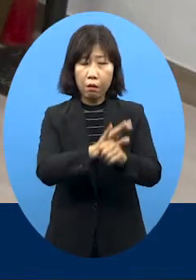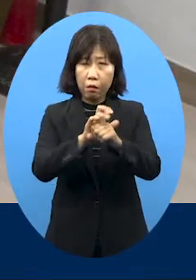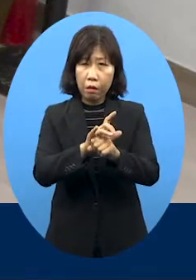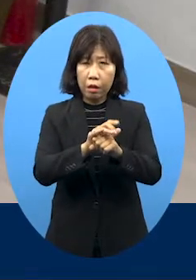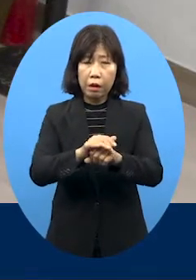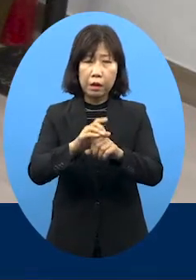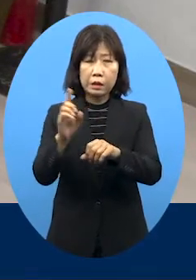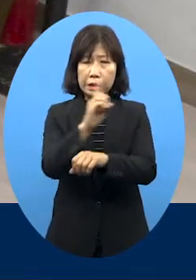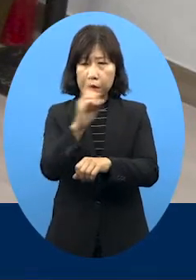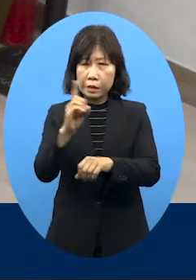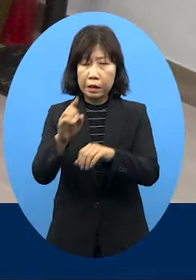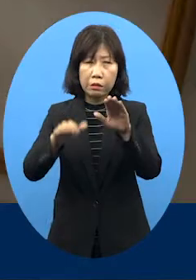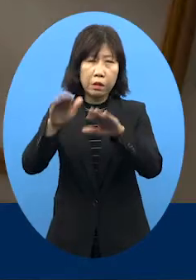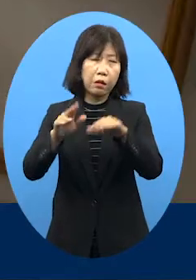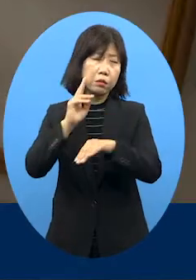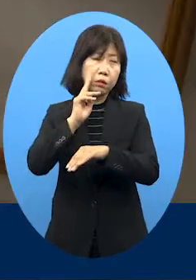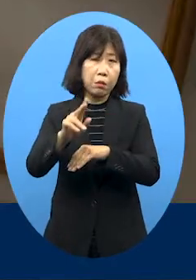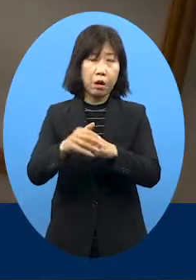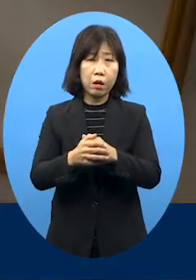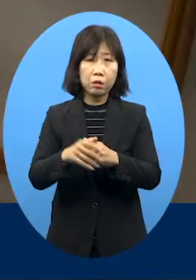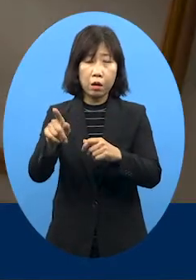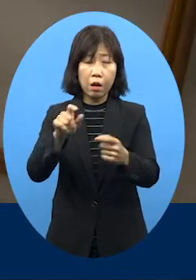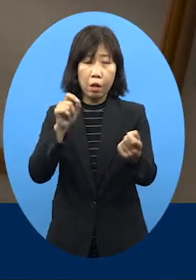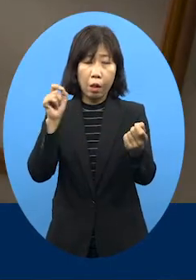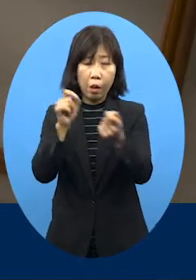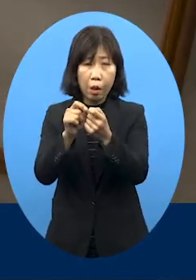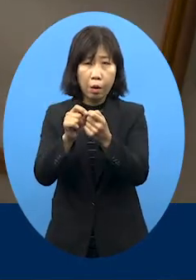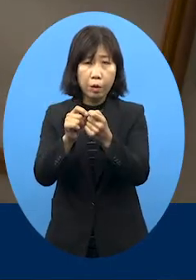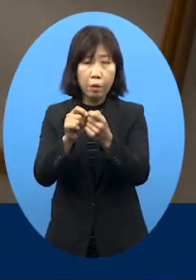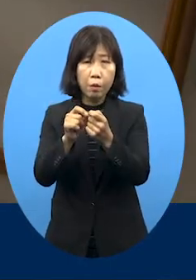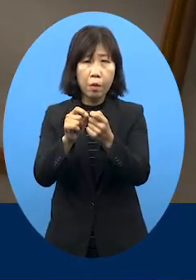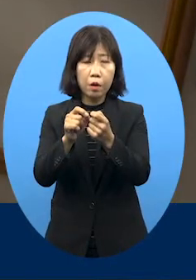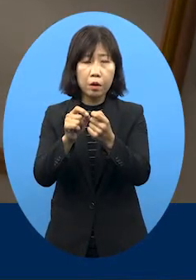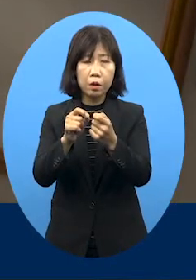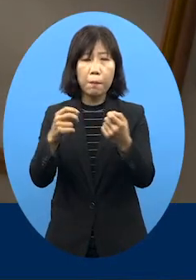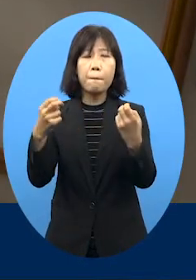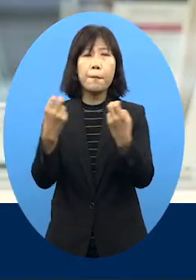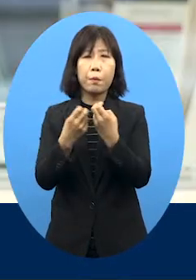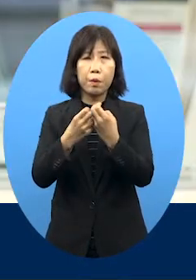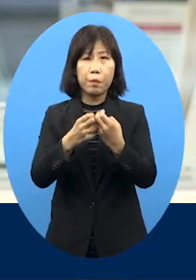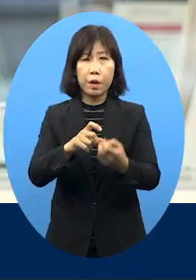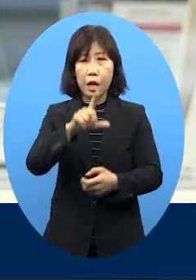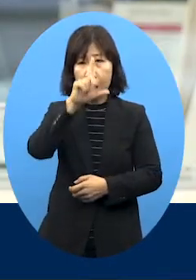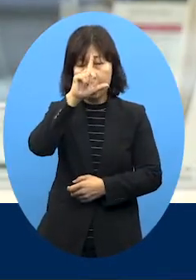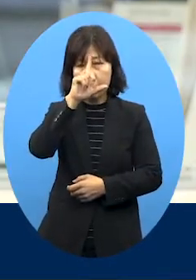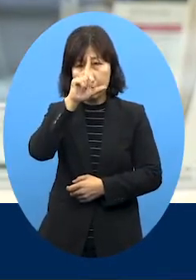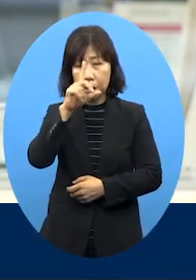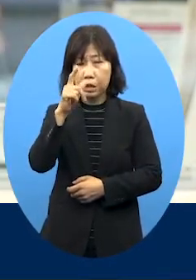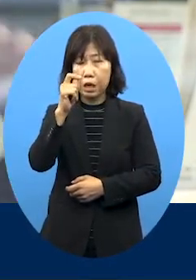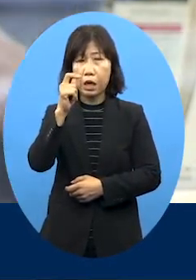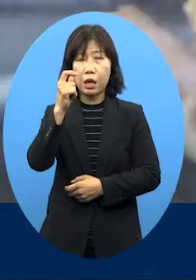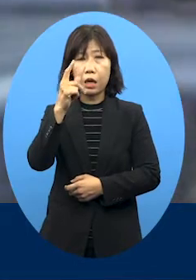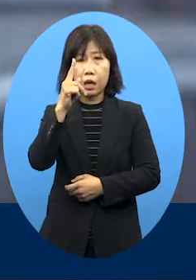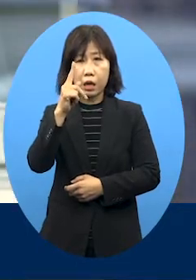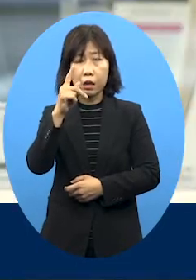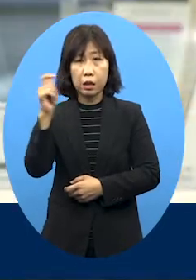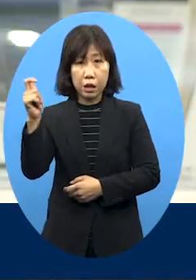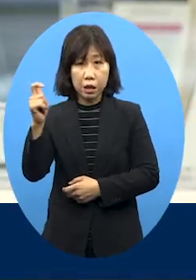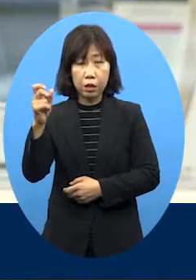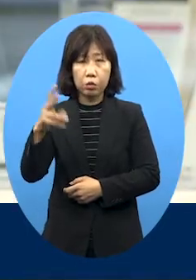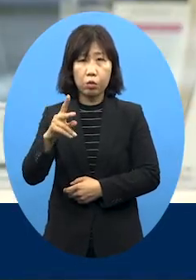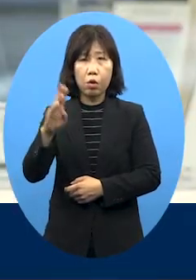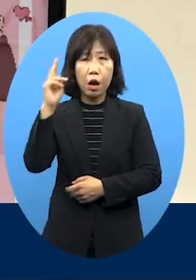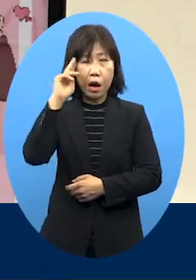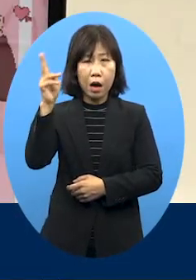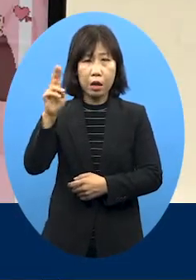크로나 입으로 디지털 격차 가 심화됨에 따라 디지털 접근권 강화를 위해 lg 전자 ktm 모바일 하이프라자